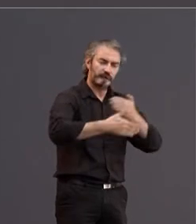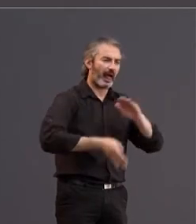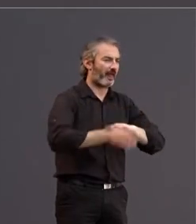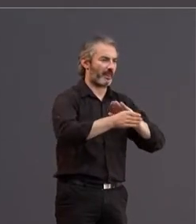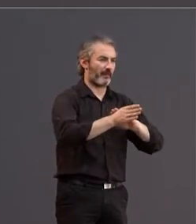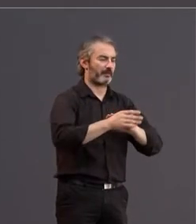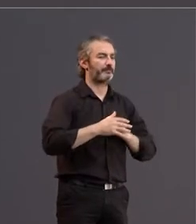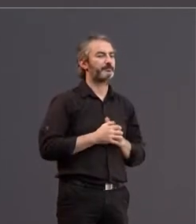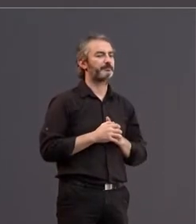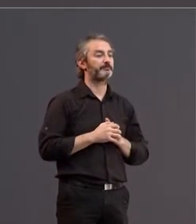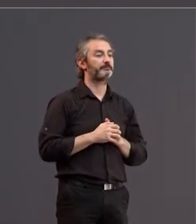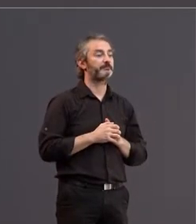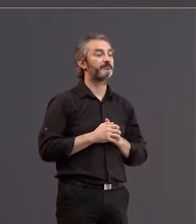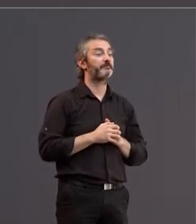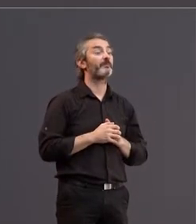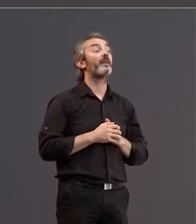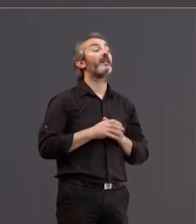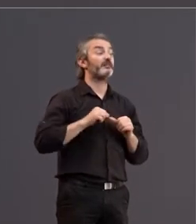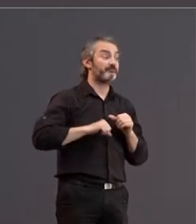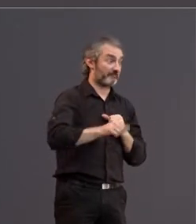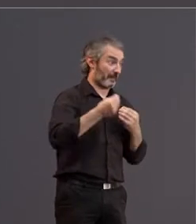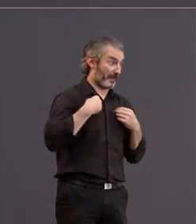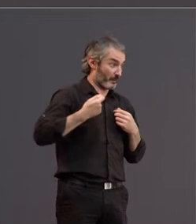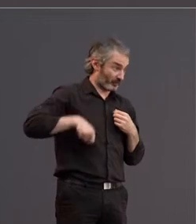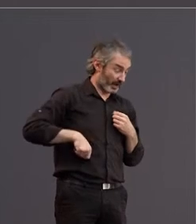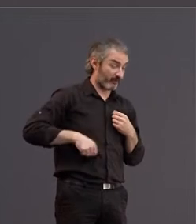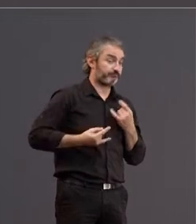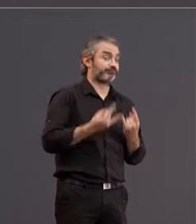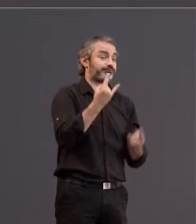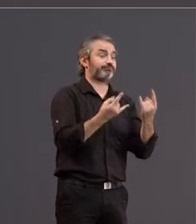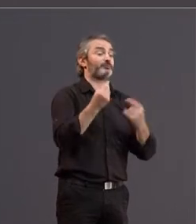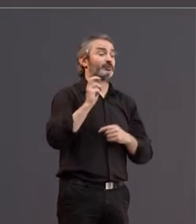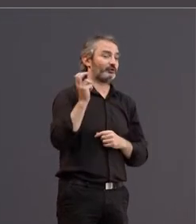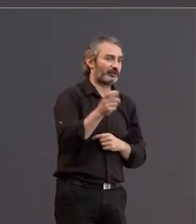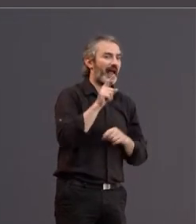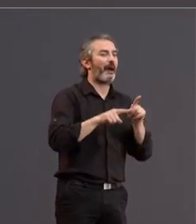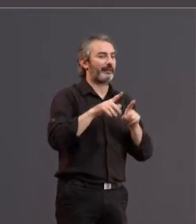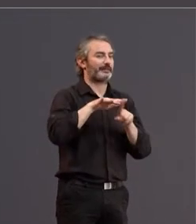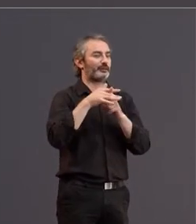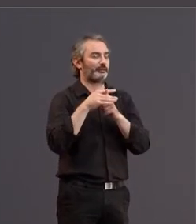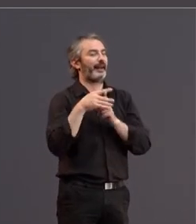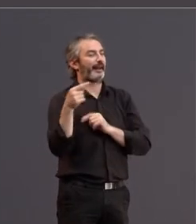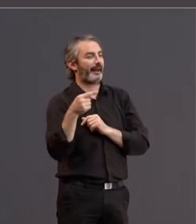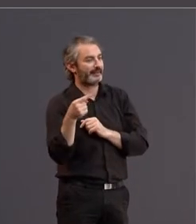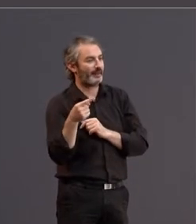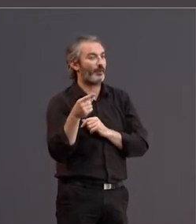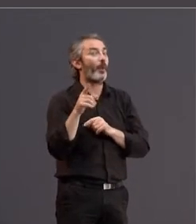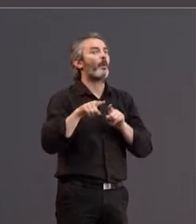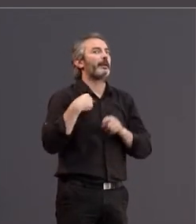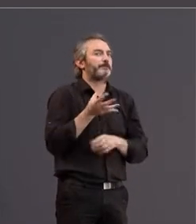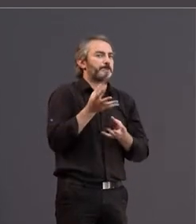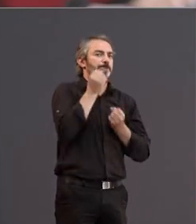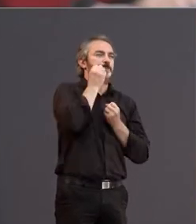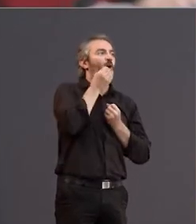endavant, no? Passaran moltes més coses durant la vostra vida professional. Hi haurà mals moments, és clar, coses que potser no expliquem a ningú, que